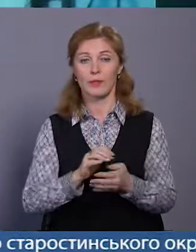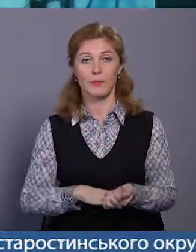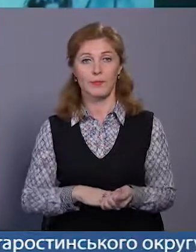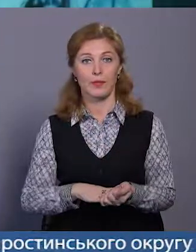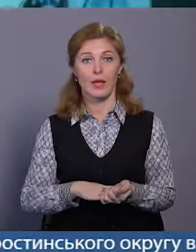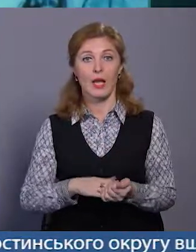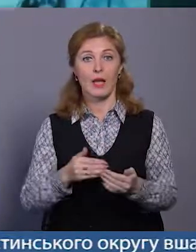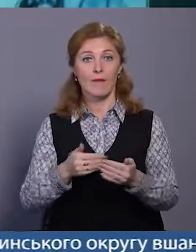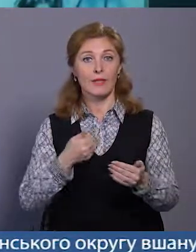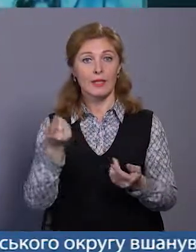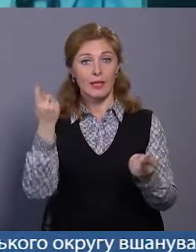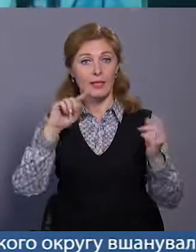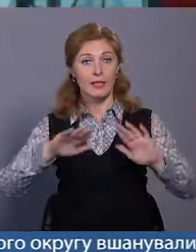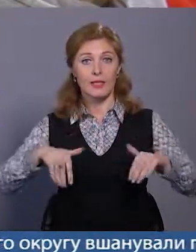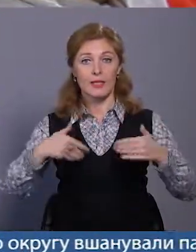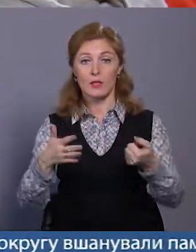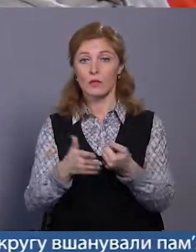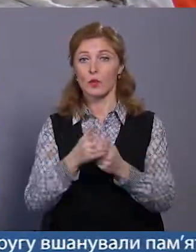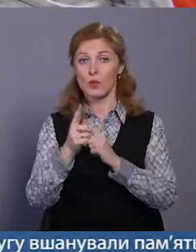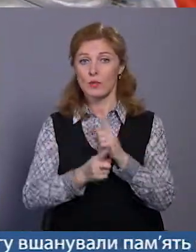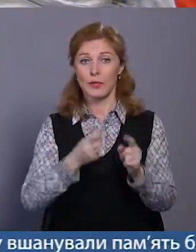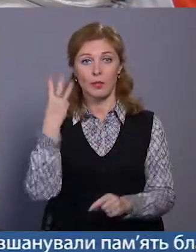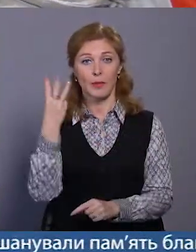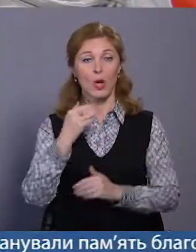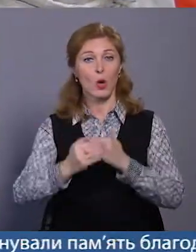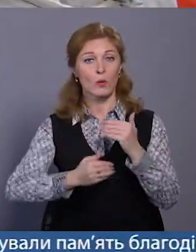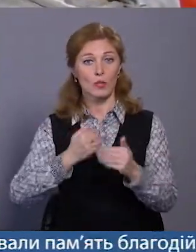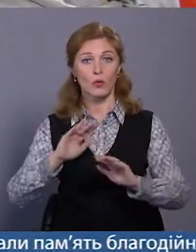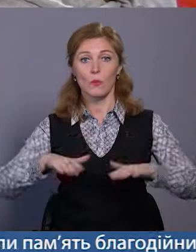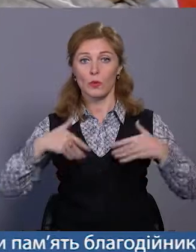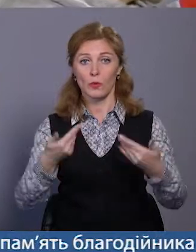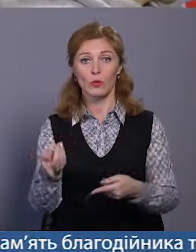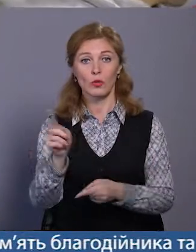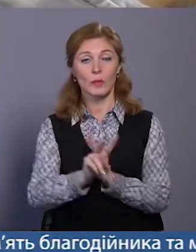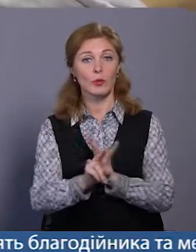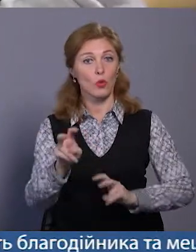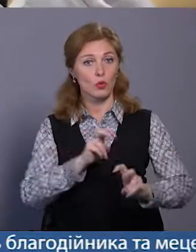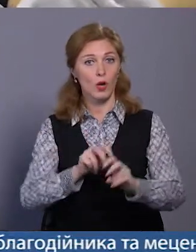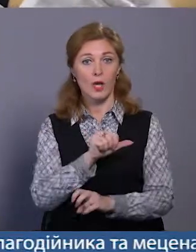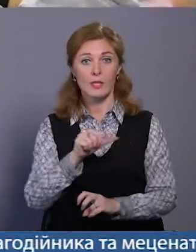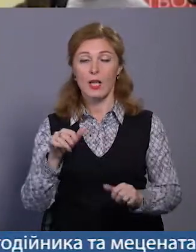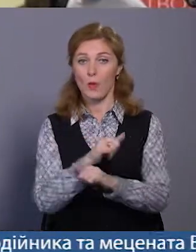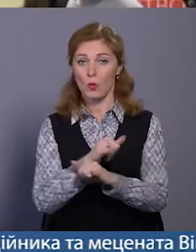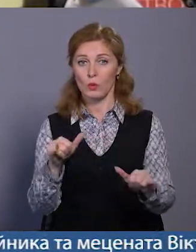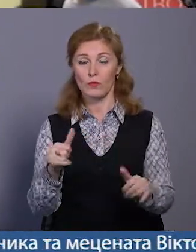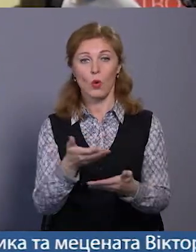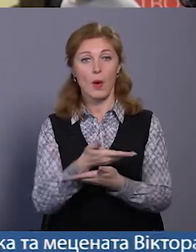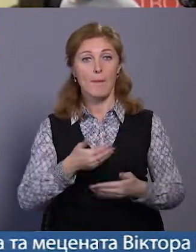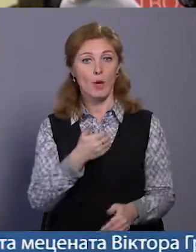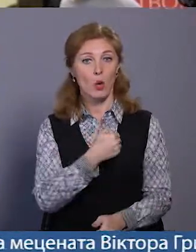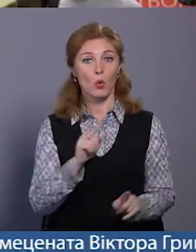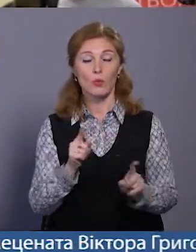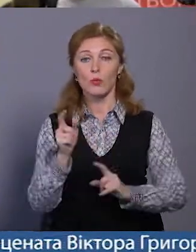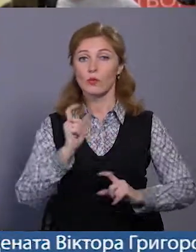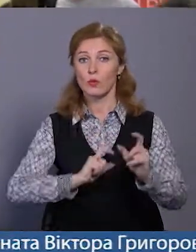Від ініціатив до змін у Хмельницькому. Крок за кроком пропонують робити тим, хто шукає саморозвитку. Ми хочемо, щоб